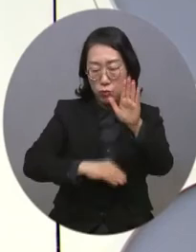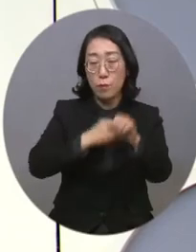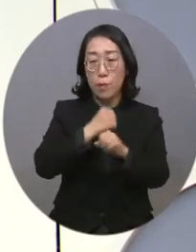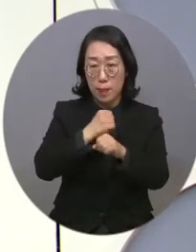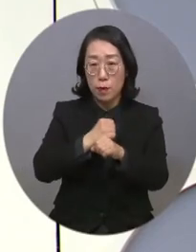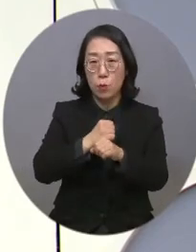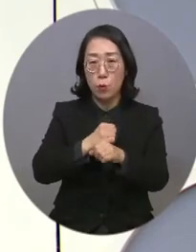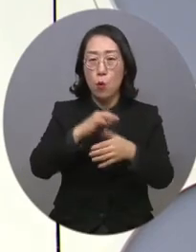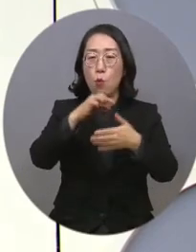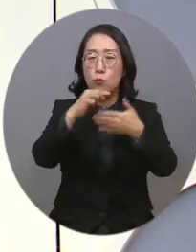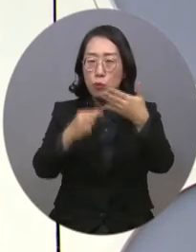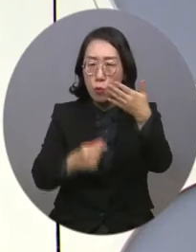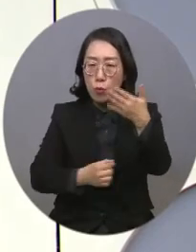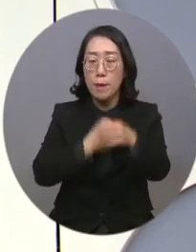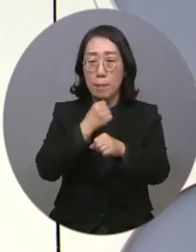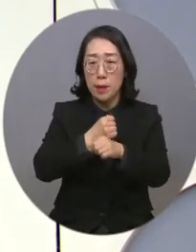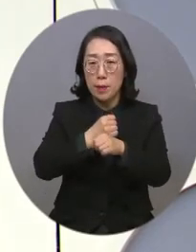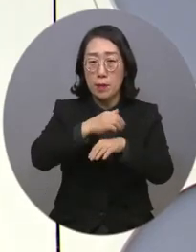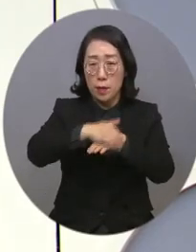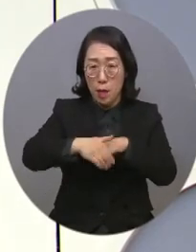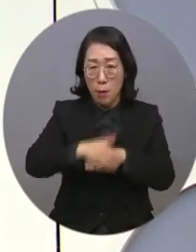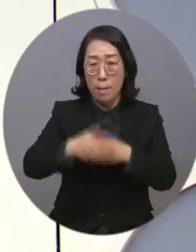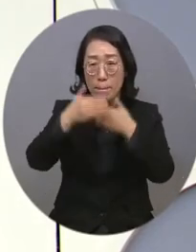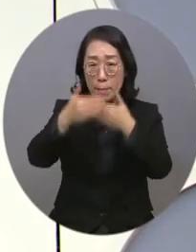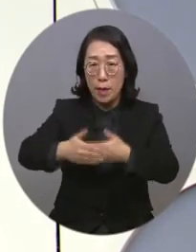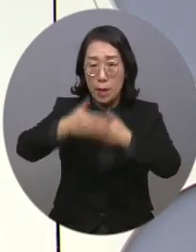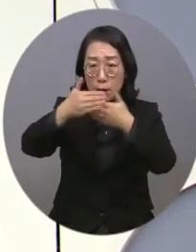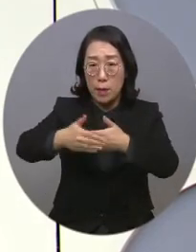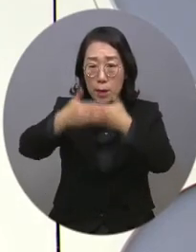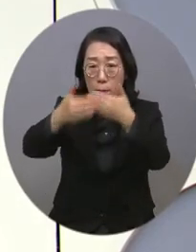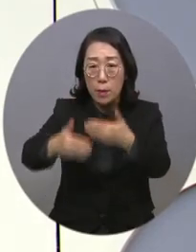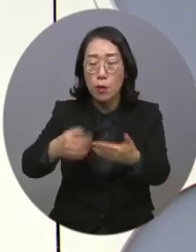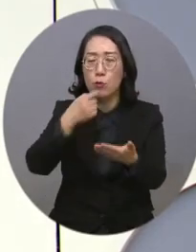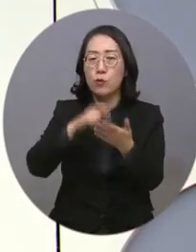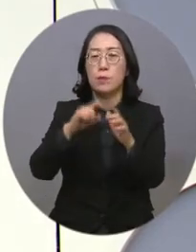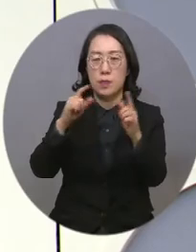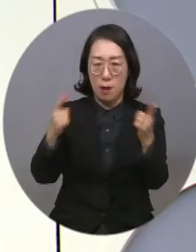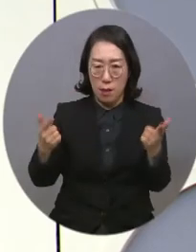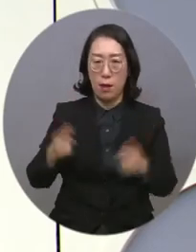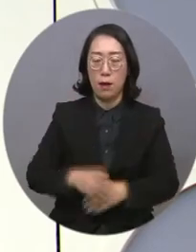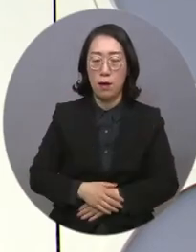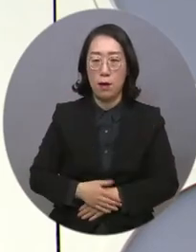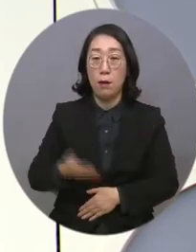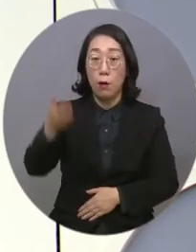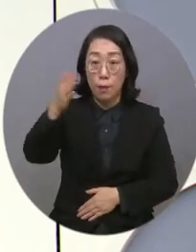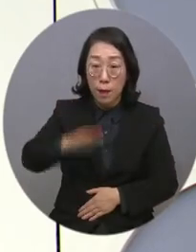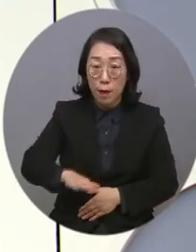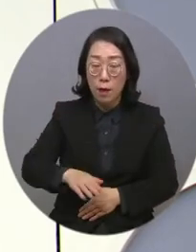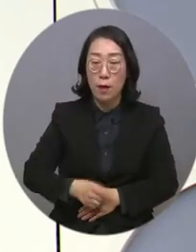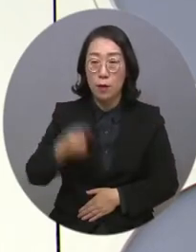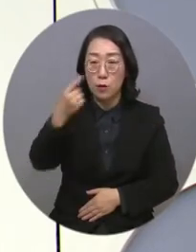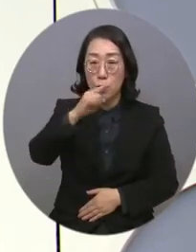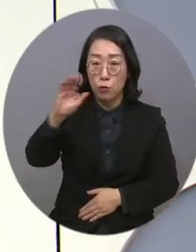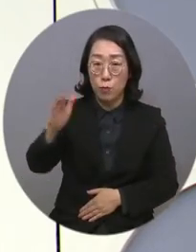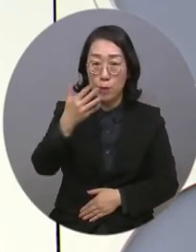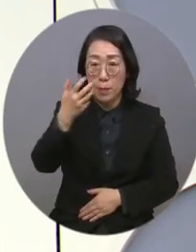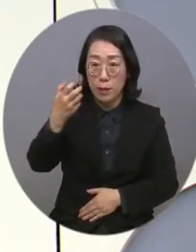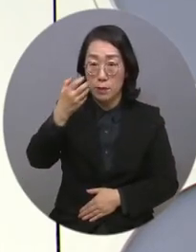가르치는 전체가 뭐 고통의 나날이었죠. 힘든 나날이었고 근데 다행히도